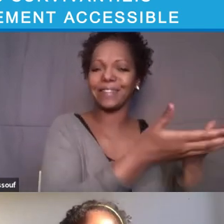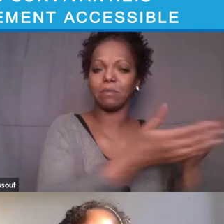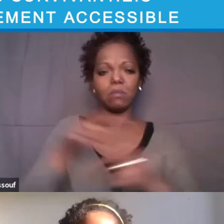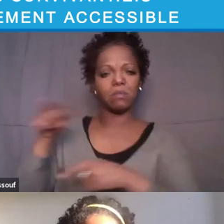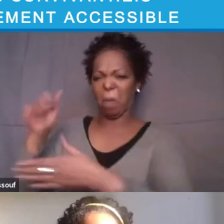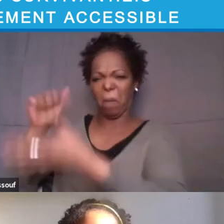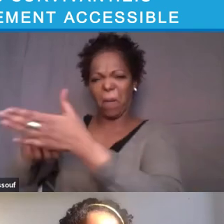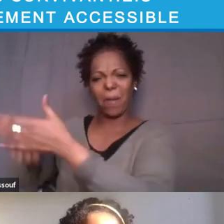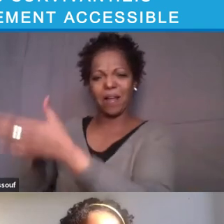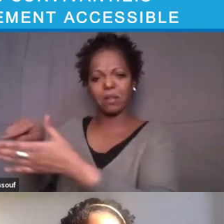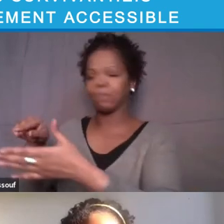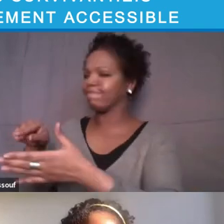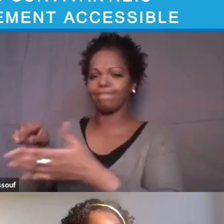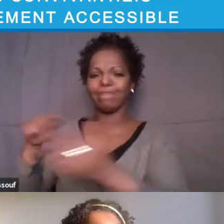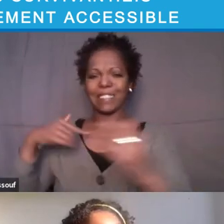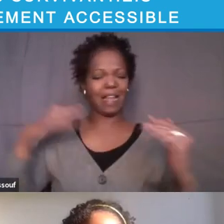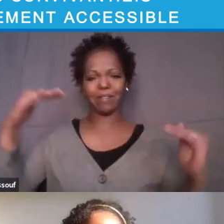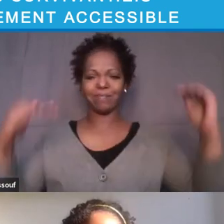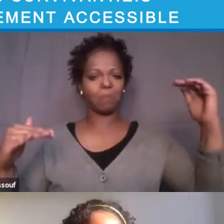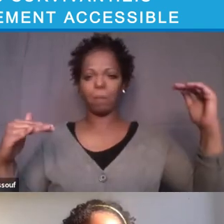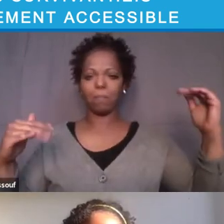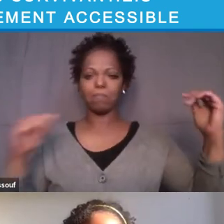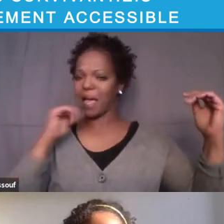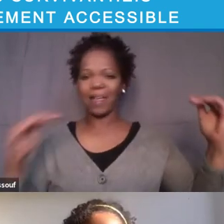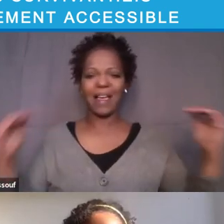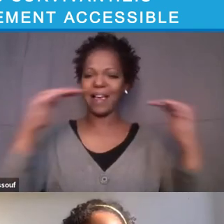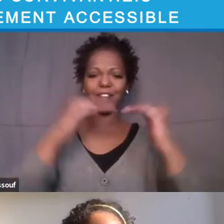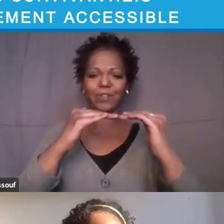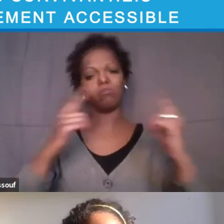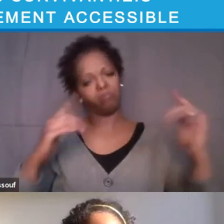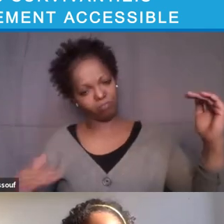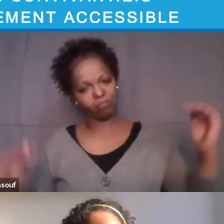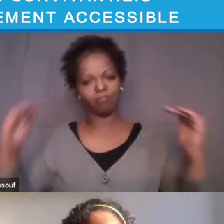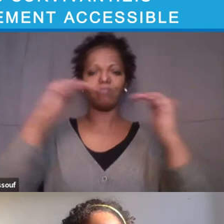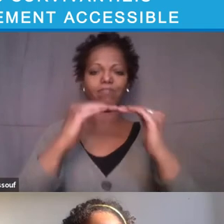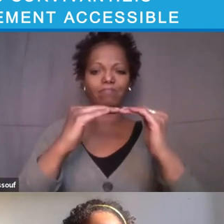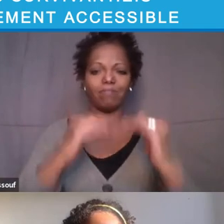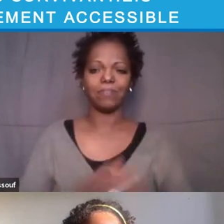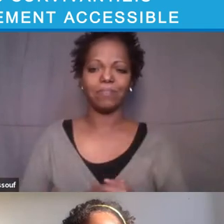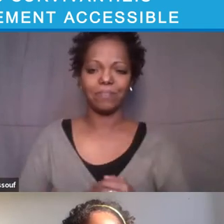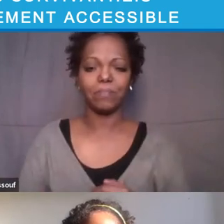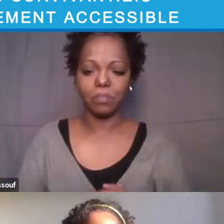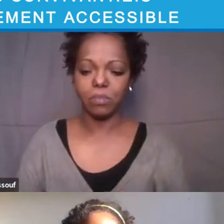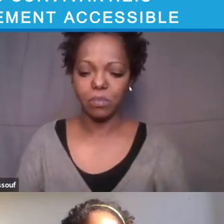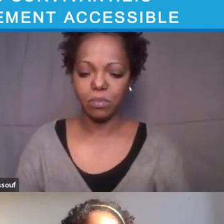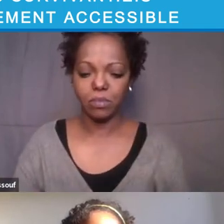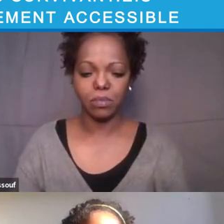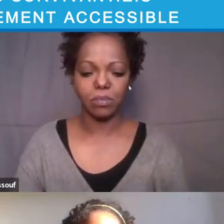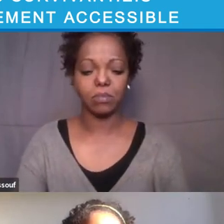l'audisme, en plus d'être personne de couleur. Donc, c'est comme une double